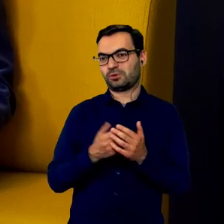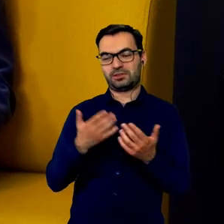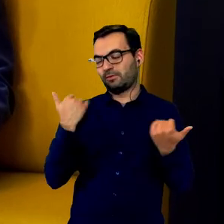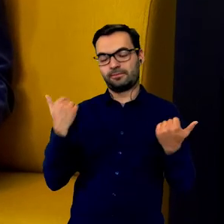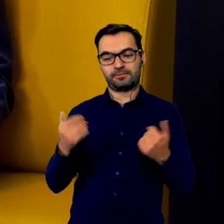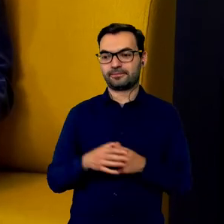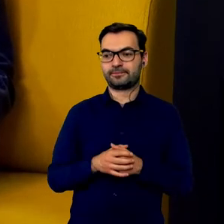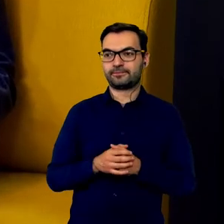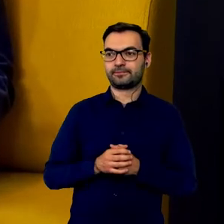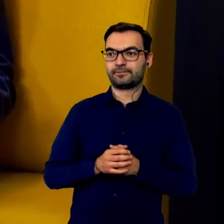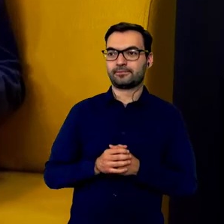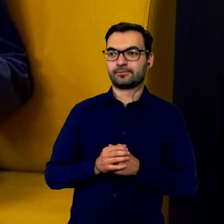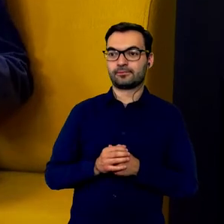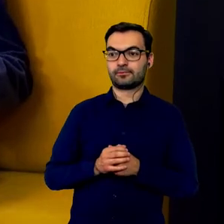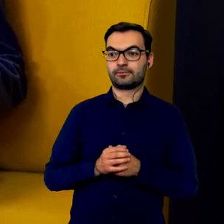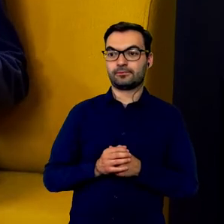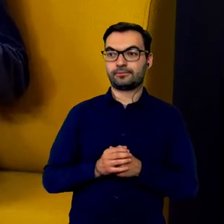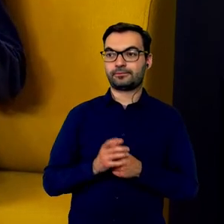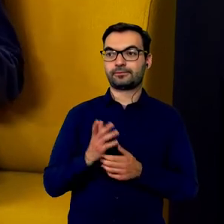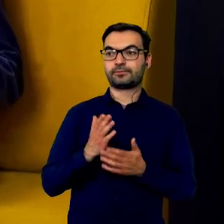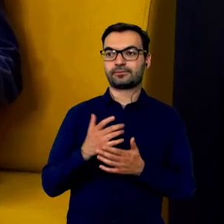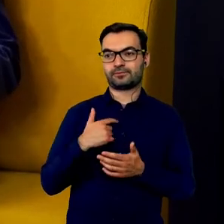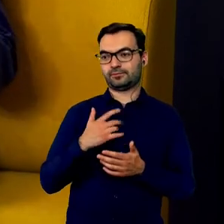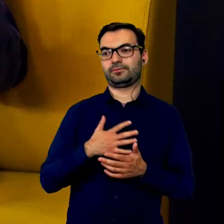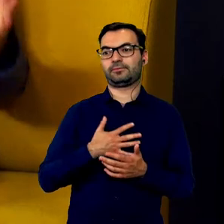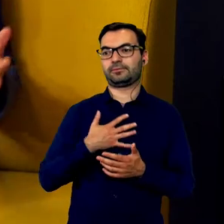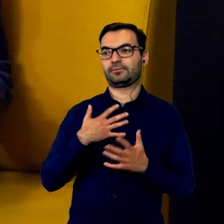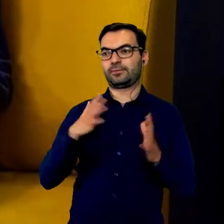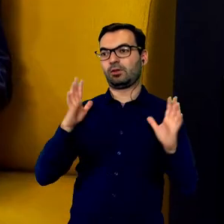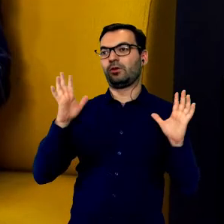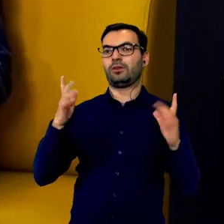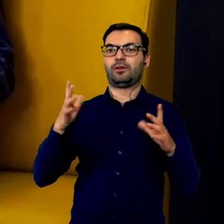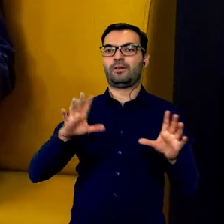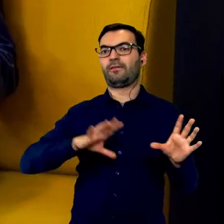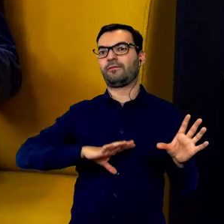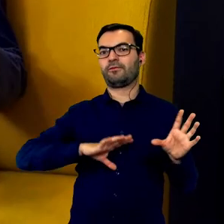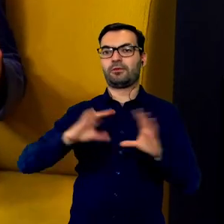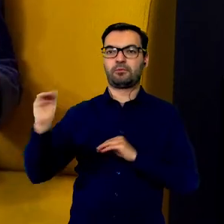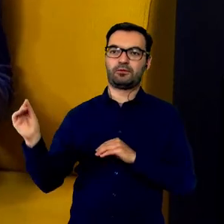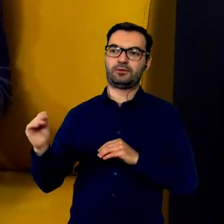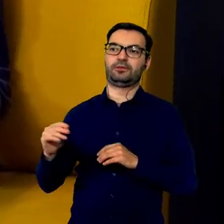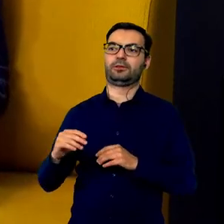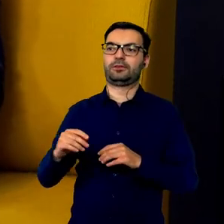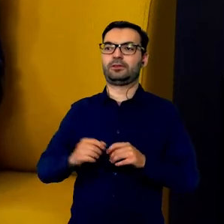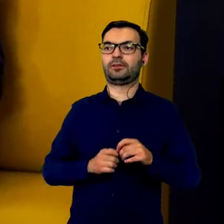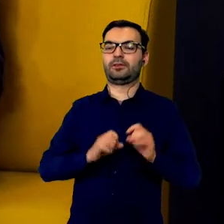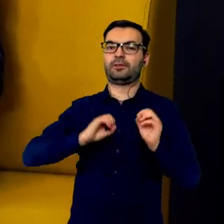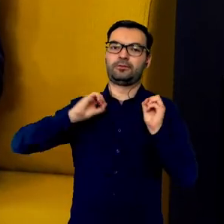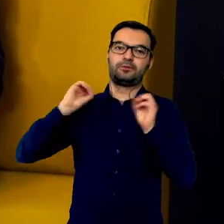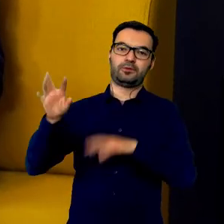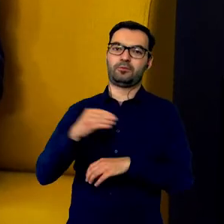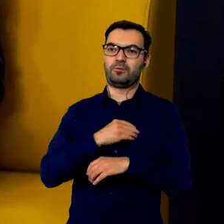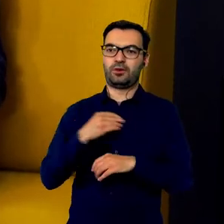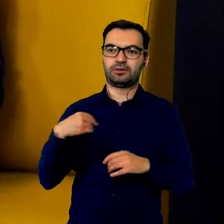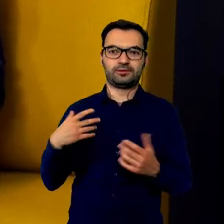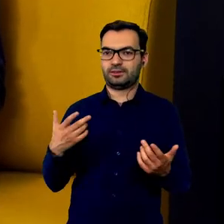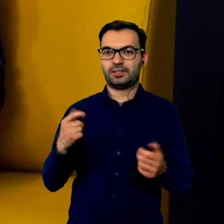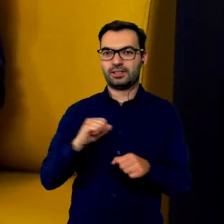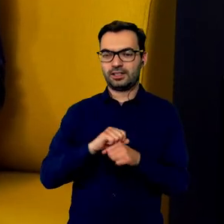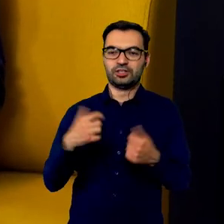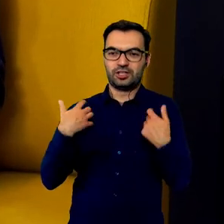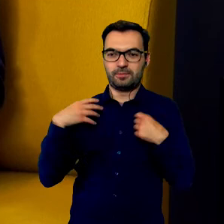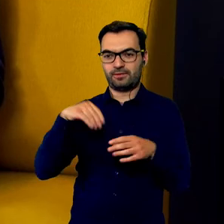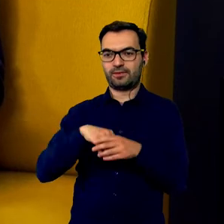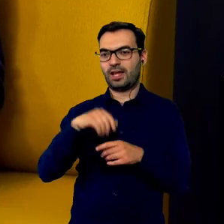cokolwiek. Natomiast dziwi mnie ta cała afera, że wyprowadza się ktoś, rzuca Polskę. Żyjemy w